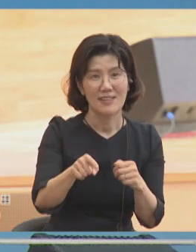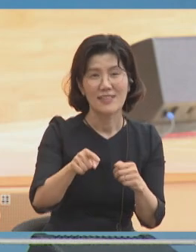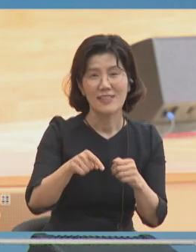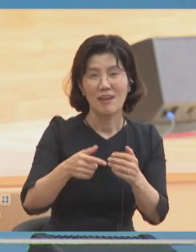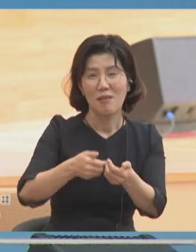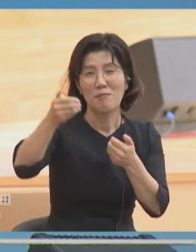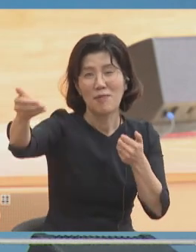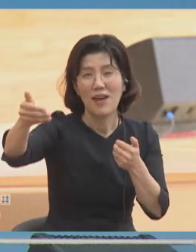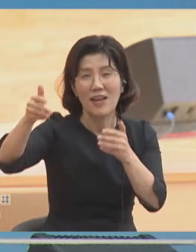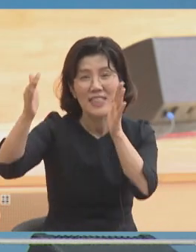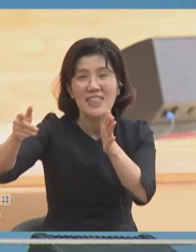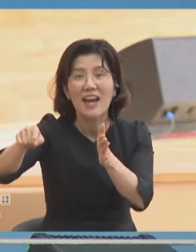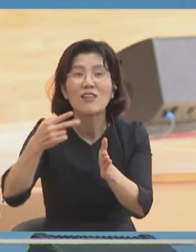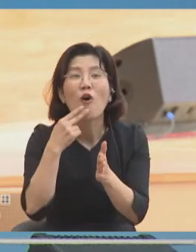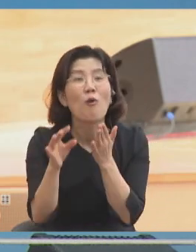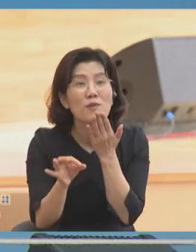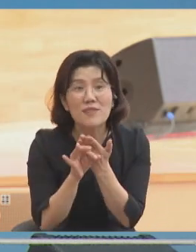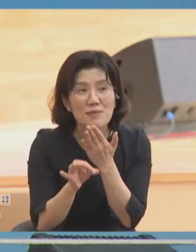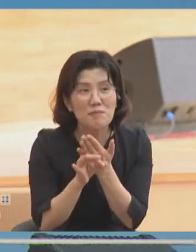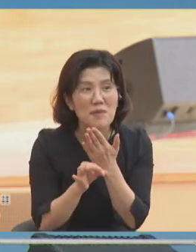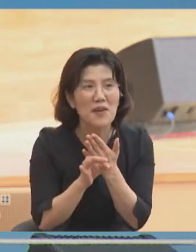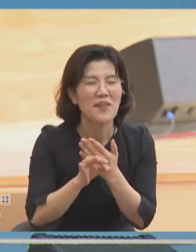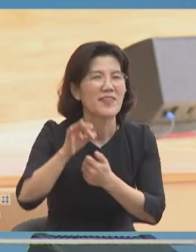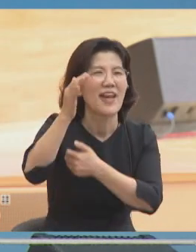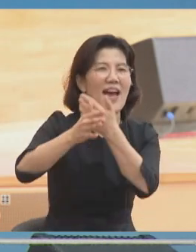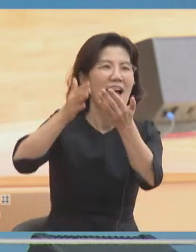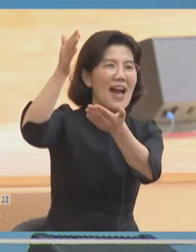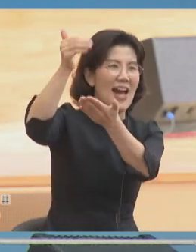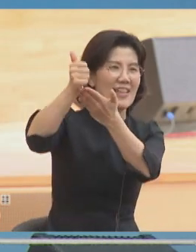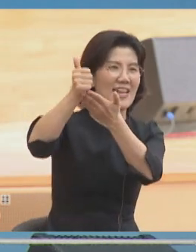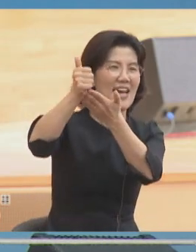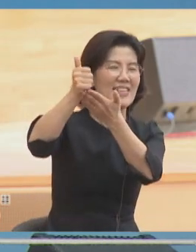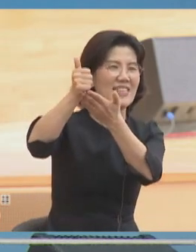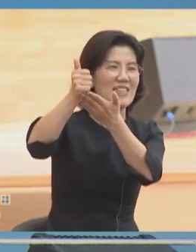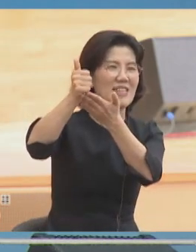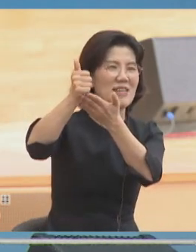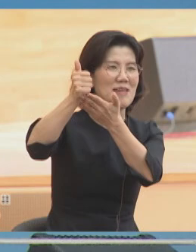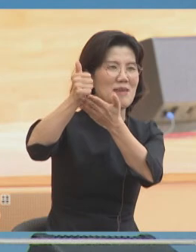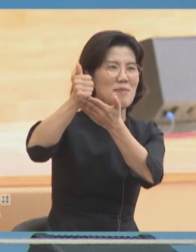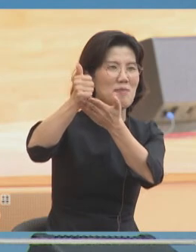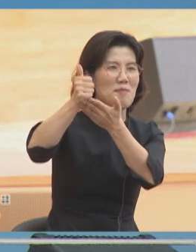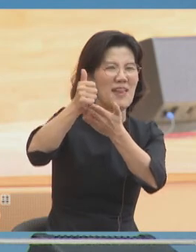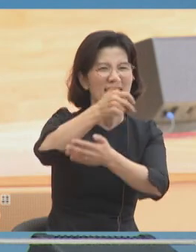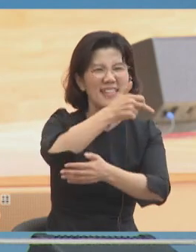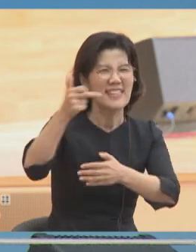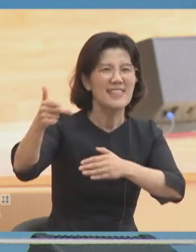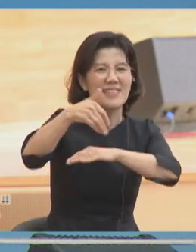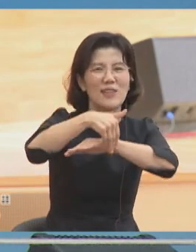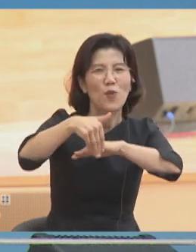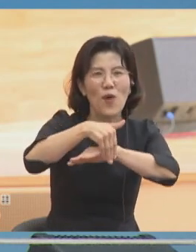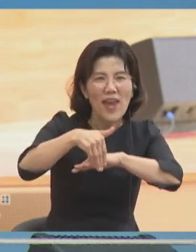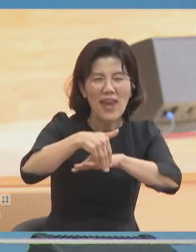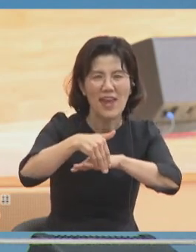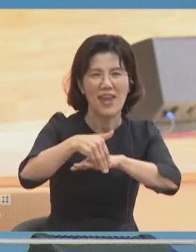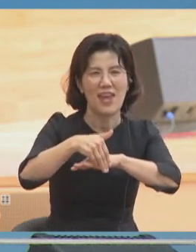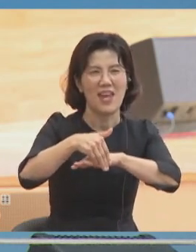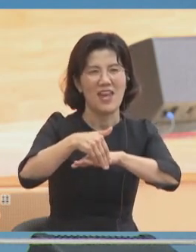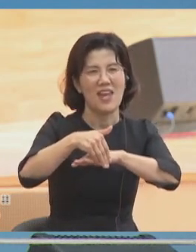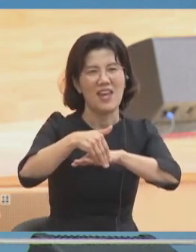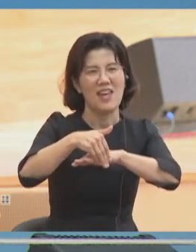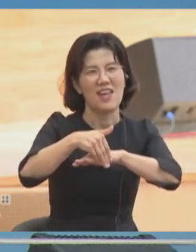없었으면 야곱은 도무지 하나님의이 구원 계획 가운데 쓰임받는 믿음의 조상 믿음의